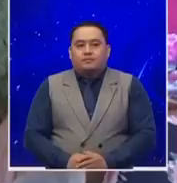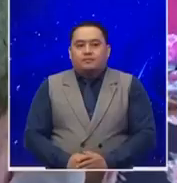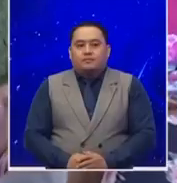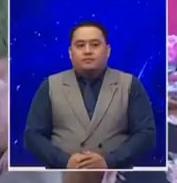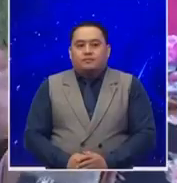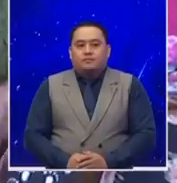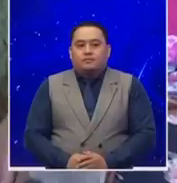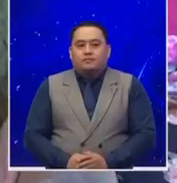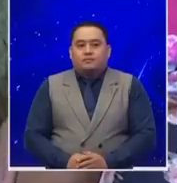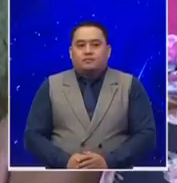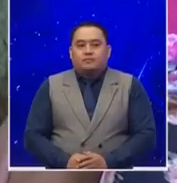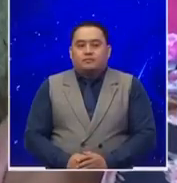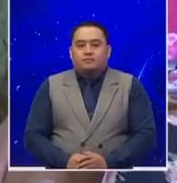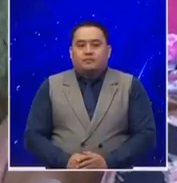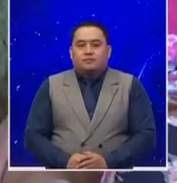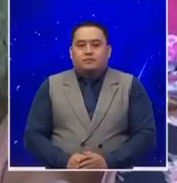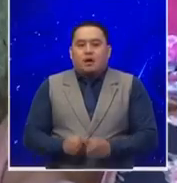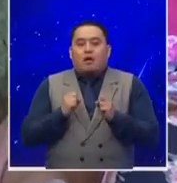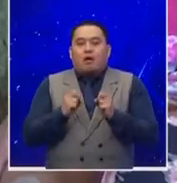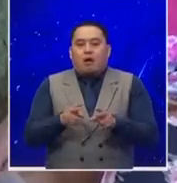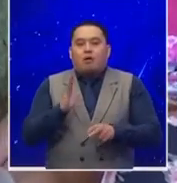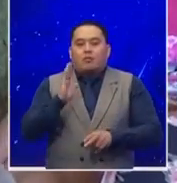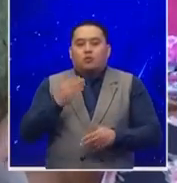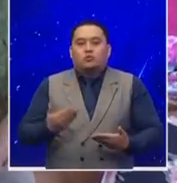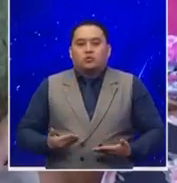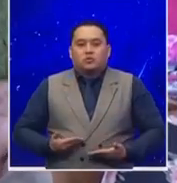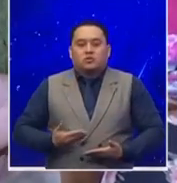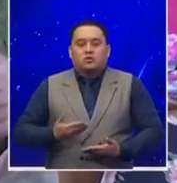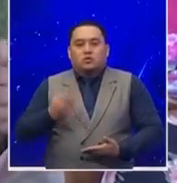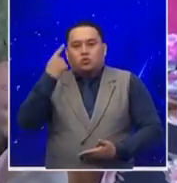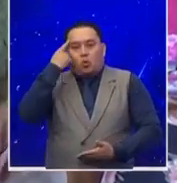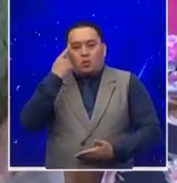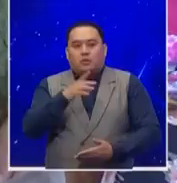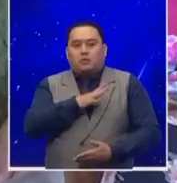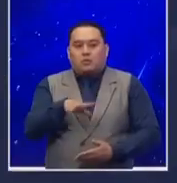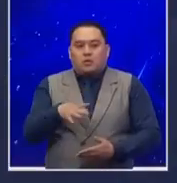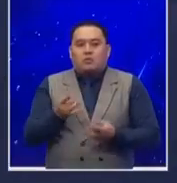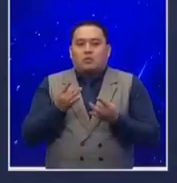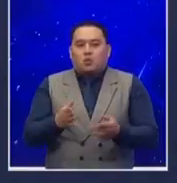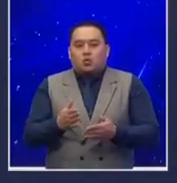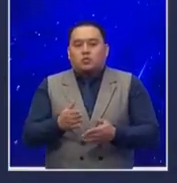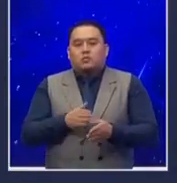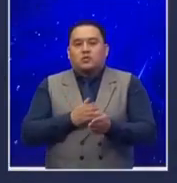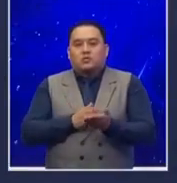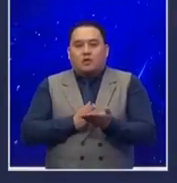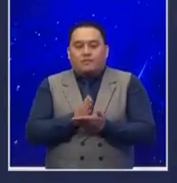қаламыз. Екі бала тусақ тіпті қайтып күн көреміз деген бізде ой болған емес. Неғұрлым Құдайдың берген баласын